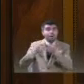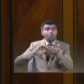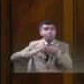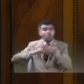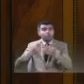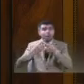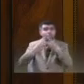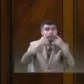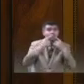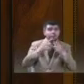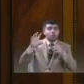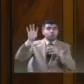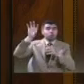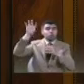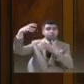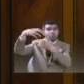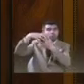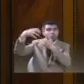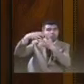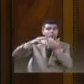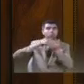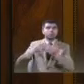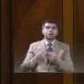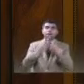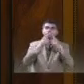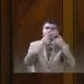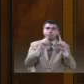الطاقات المتجدده وغير ذلك.